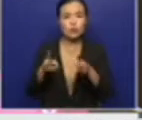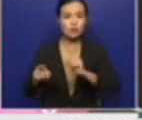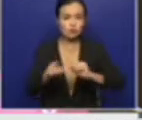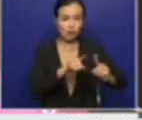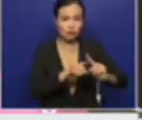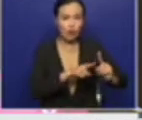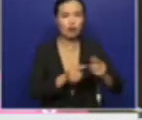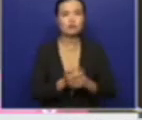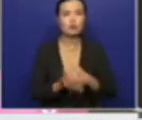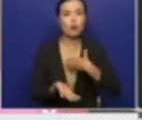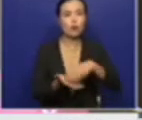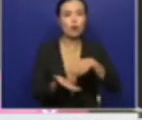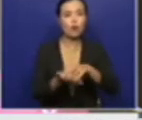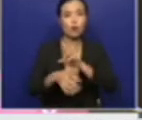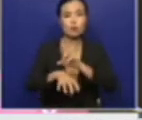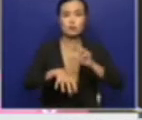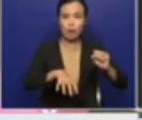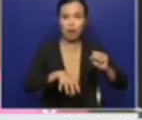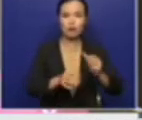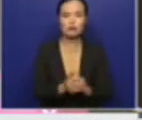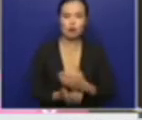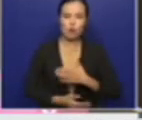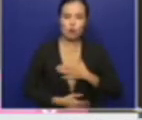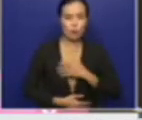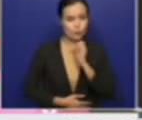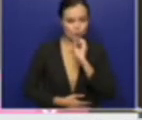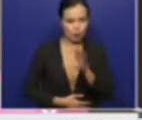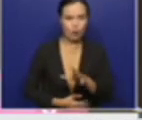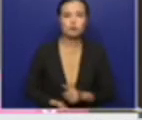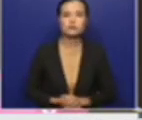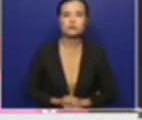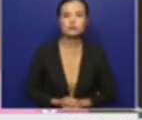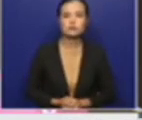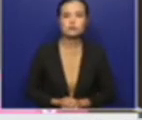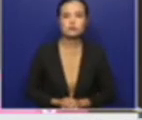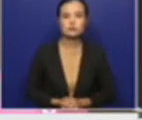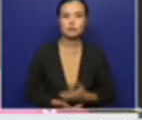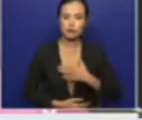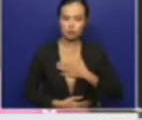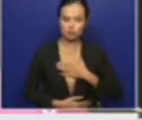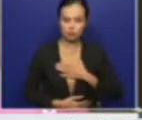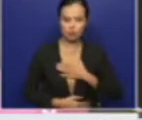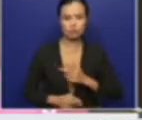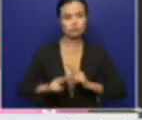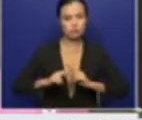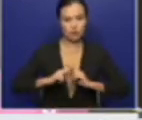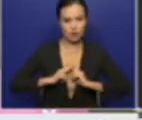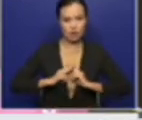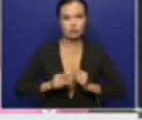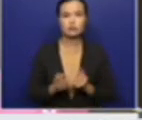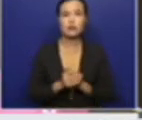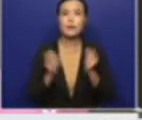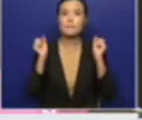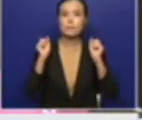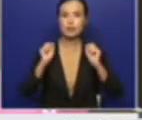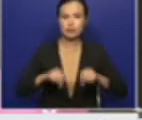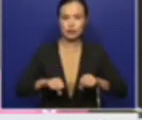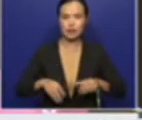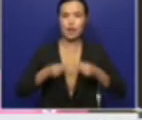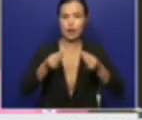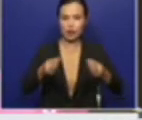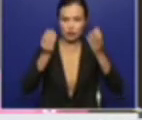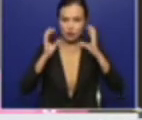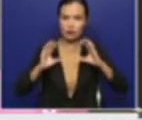ๆมานำเสนอในสภาฉะนั้นผมยังยืนยันครับว่าผมเองยังลงมติส่งให้รัฐบ